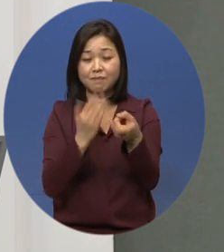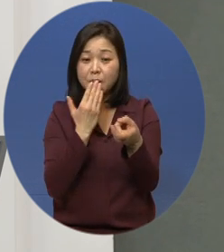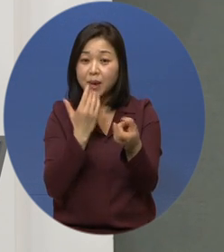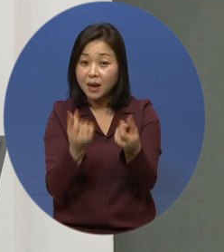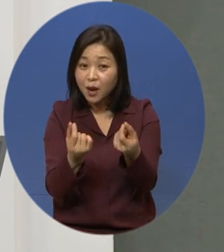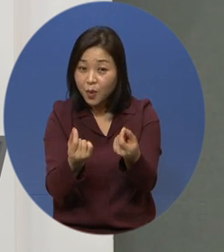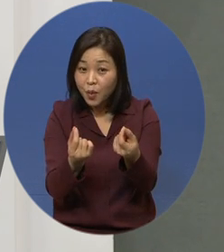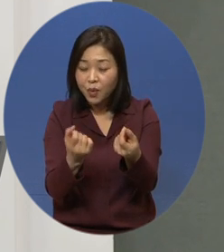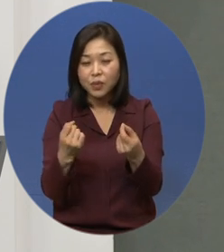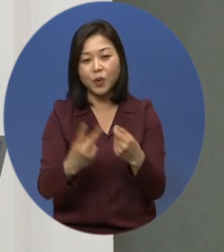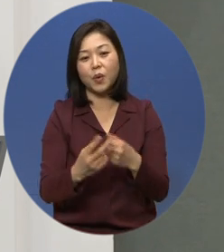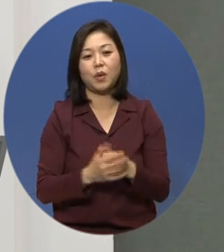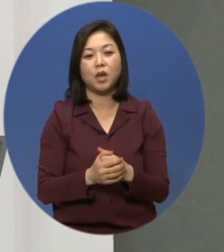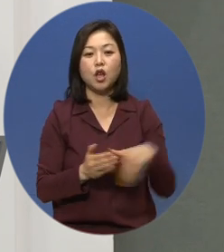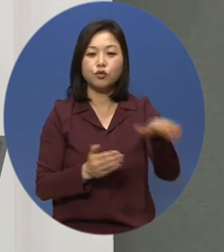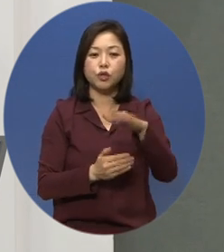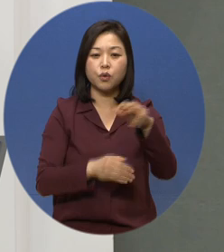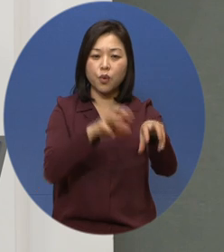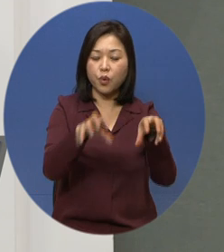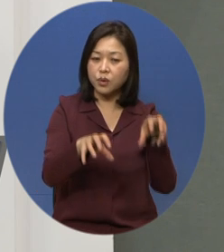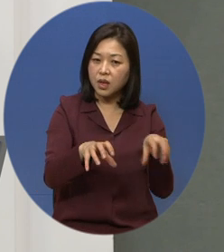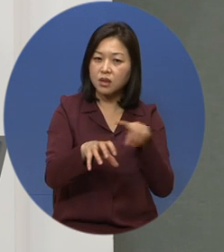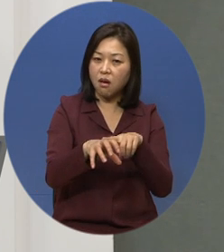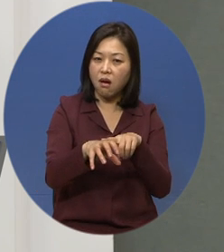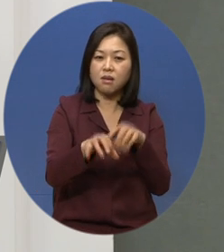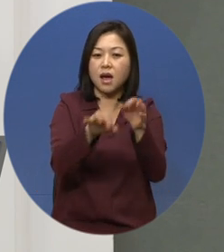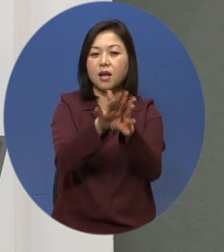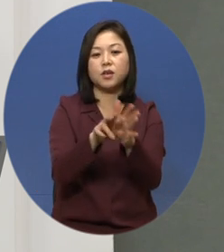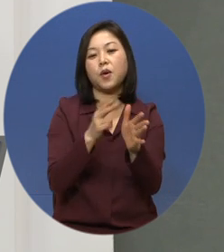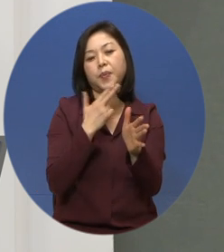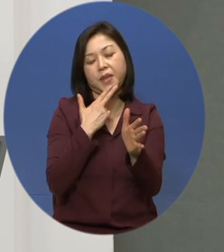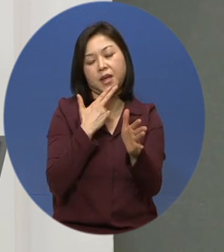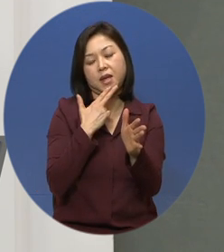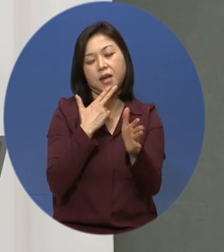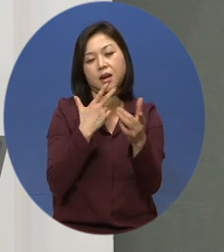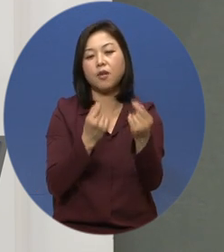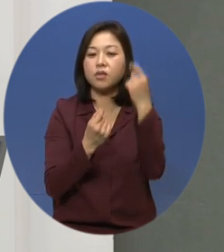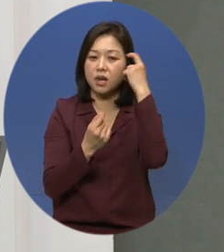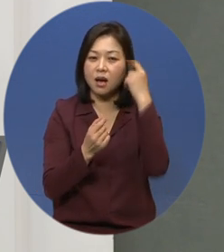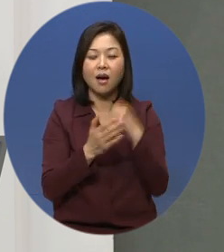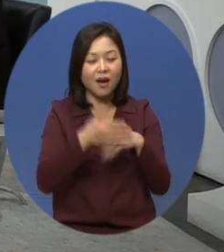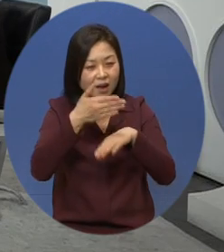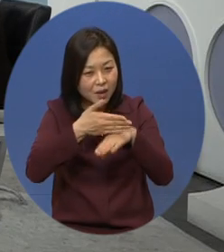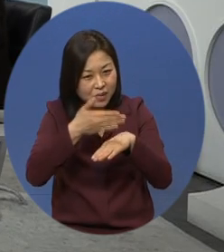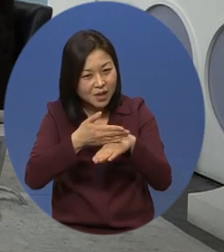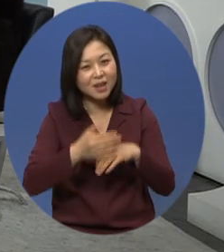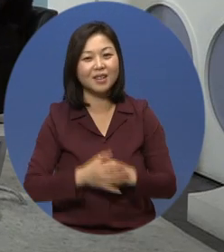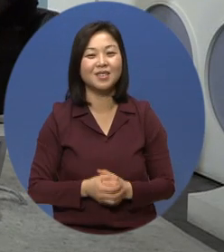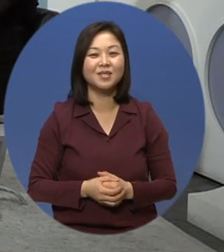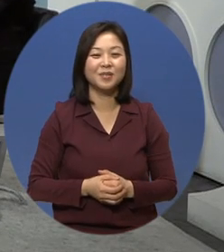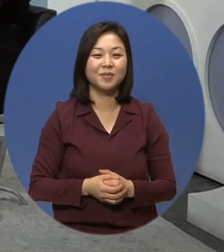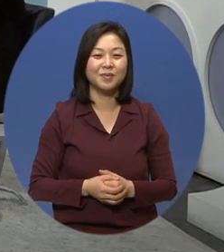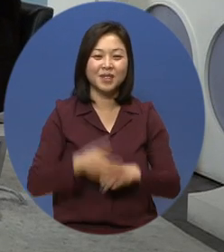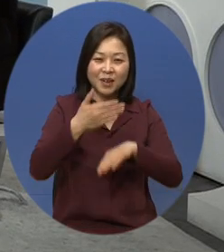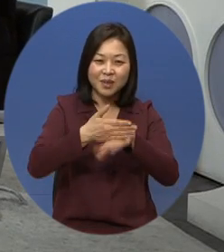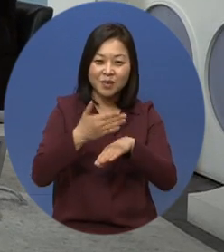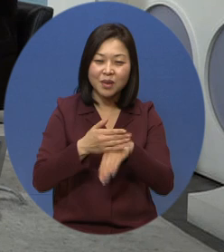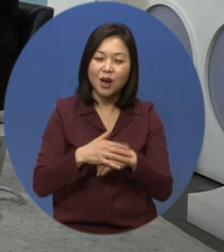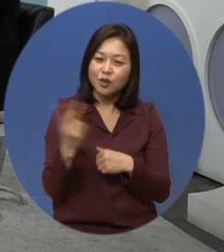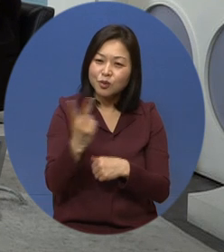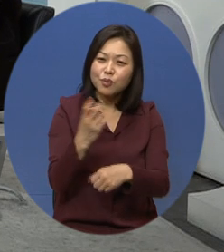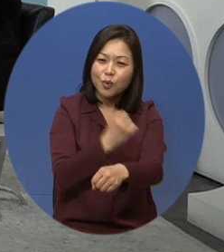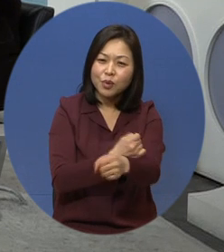것이고 우리 주변을 떠나지 않을 거라고 나는 생각을 해 감사함에 다 겸 소화기가 할까 아무쪼록 2분